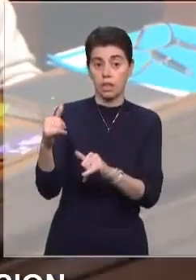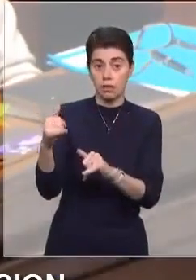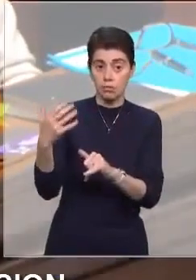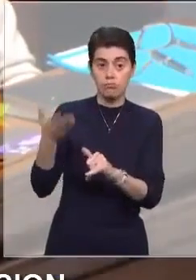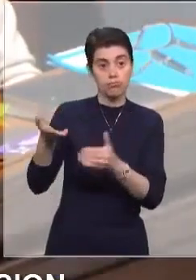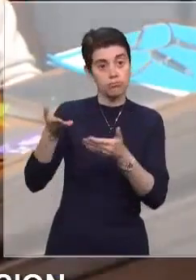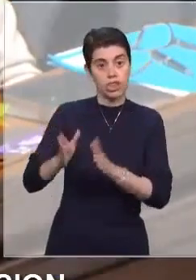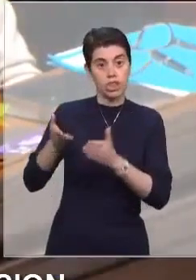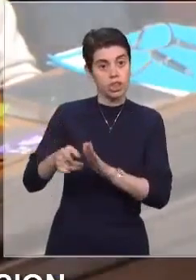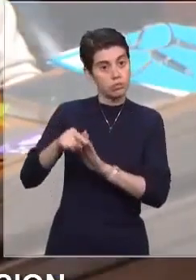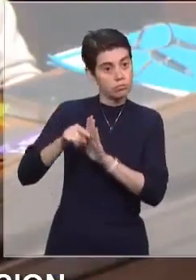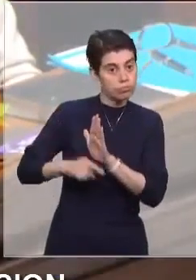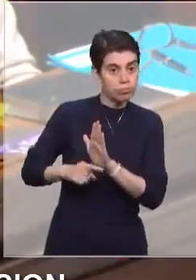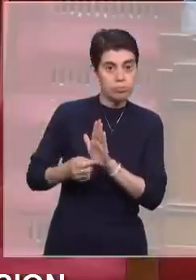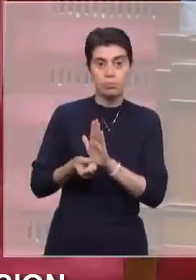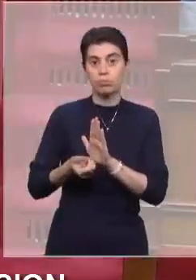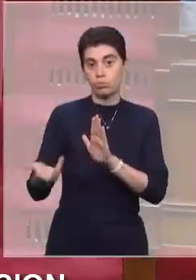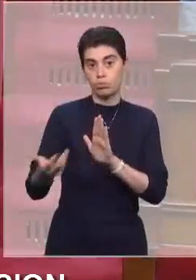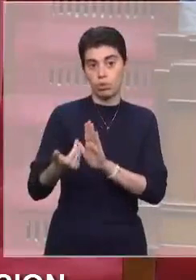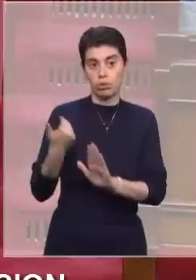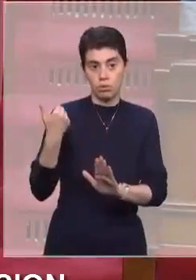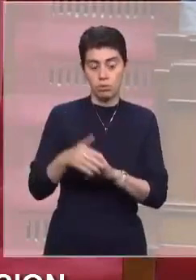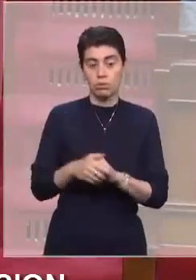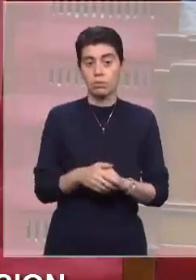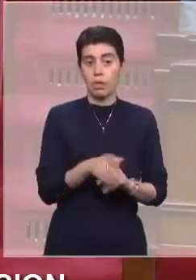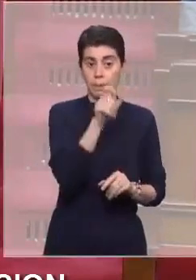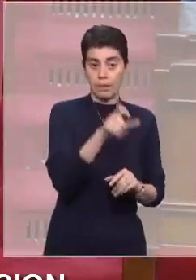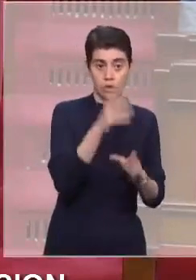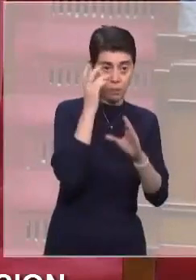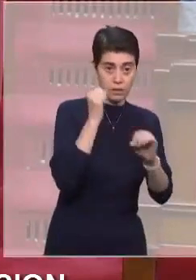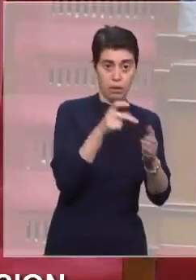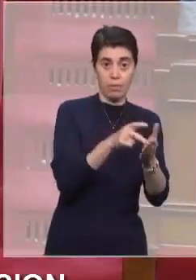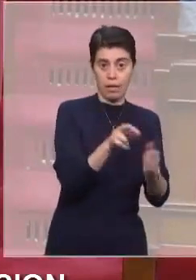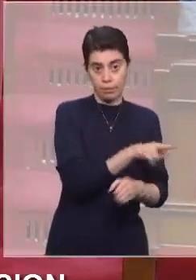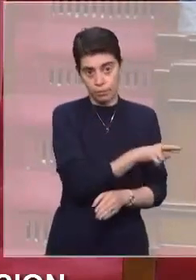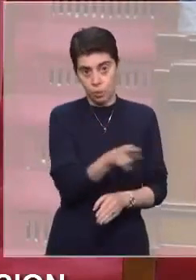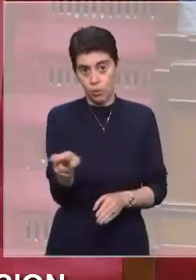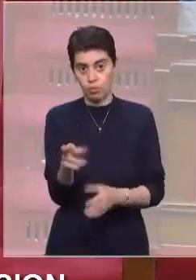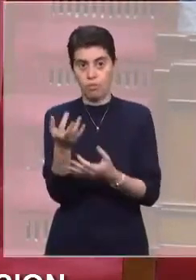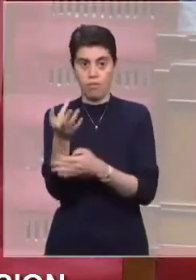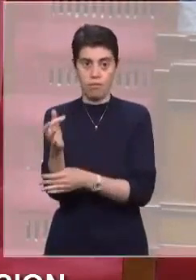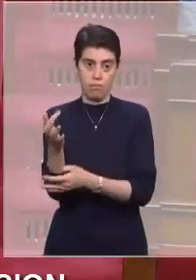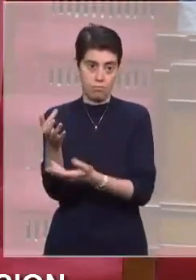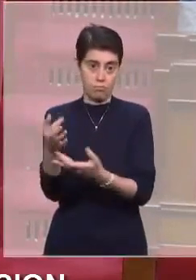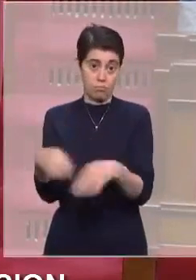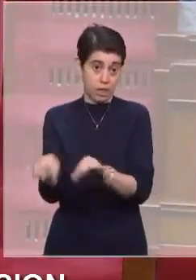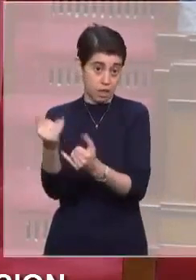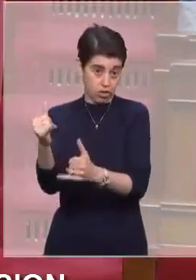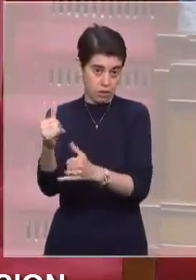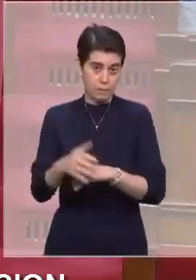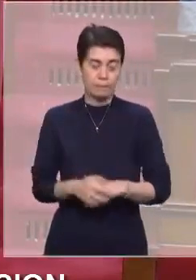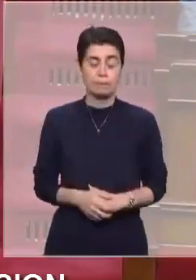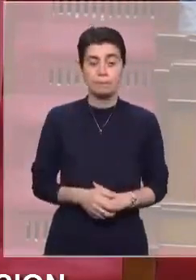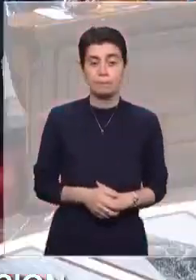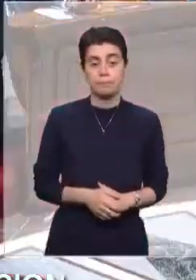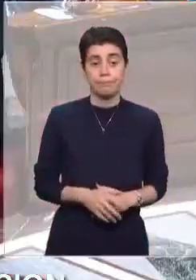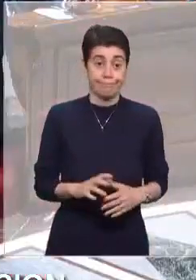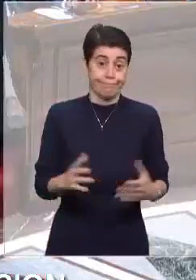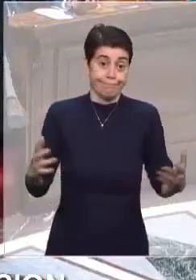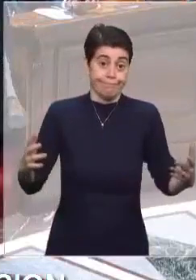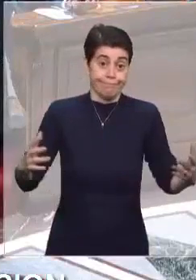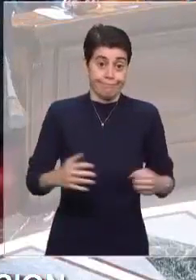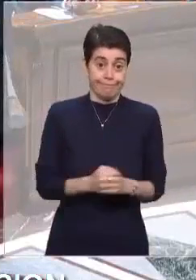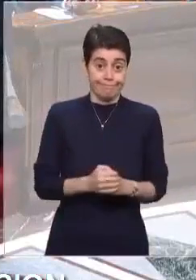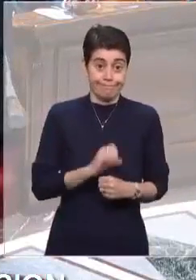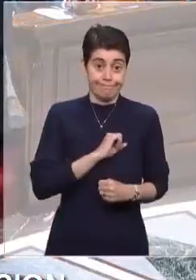de décisions, notamment le rappel de son ambassadeur à Paris pour consultation. Nous le regrettons